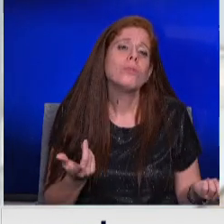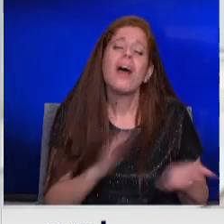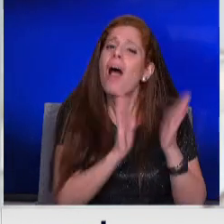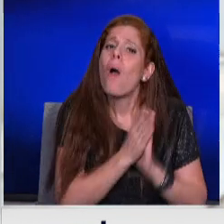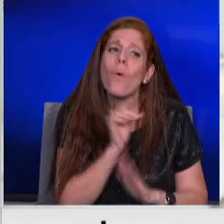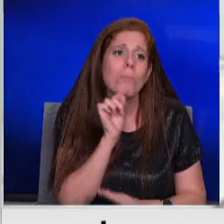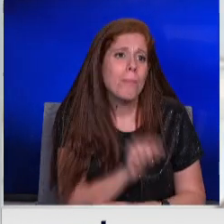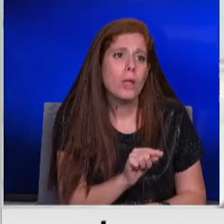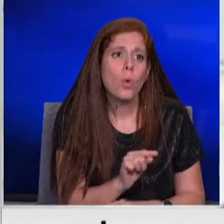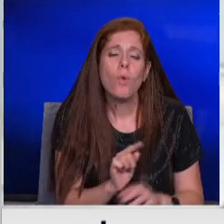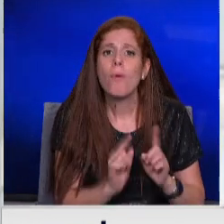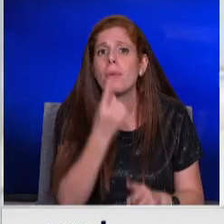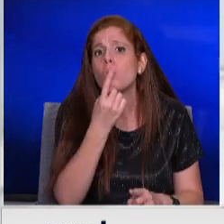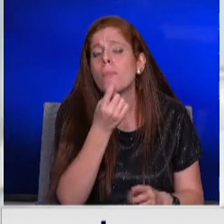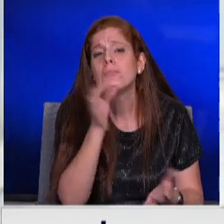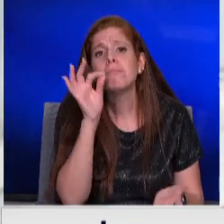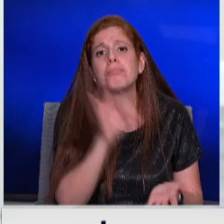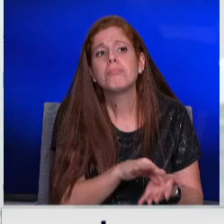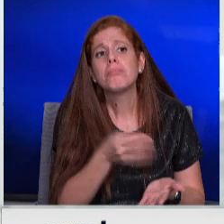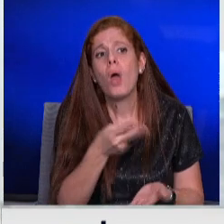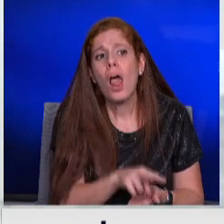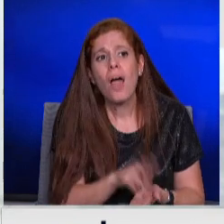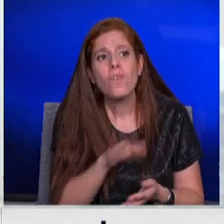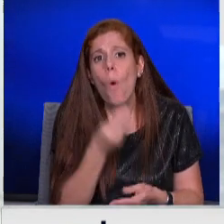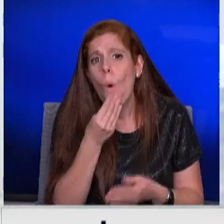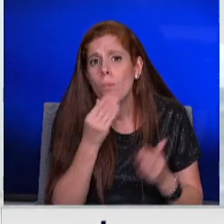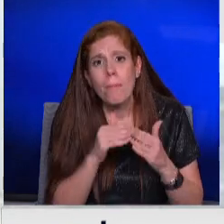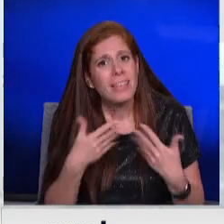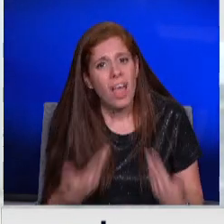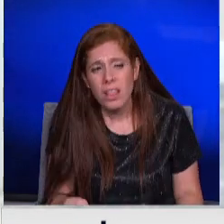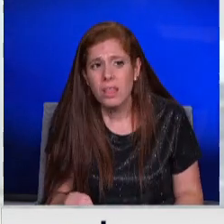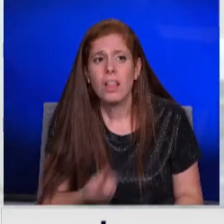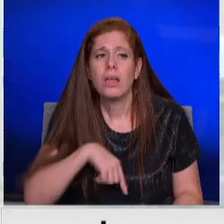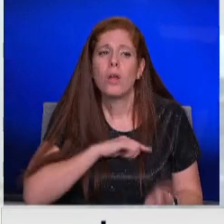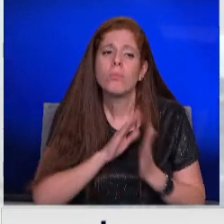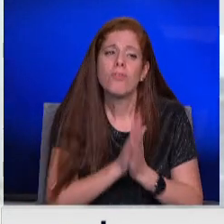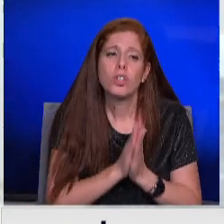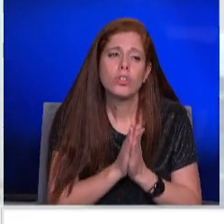ופתאום הוא הלך ואפילו אורחים בבית שלנו. אנחנו מבקשים מכל עזרת הציבור,